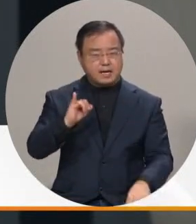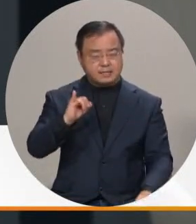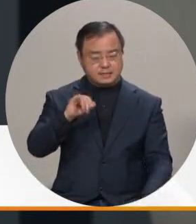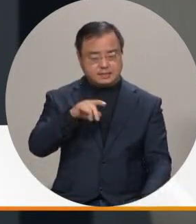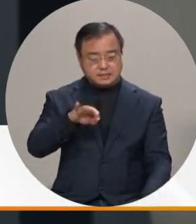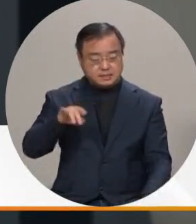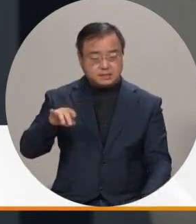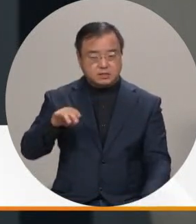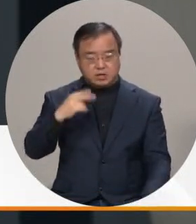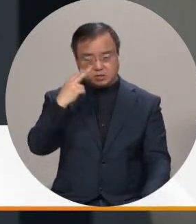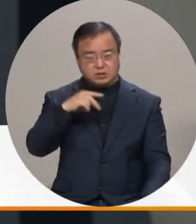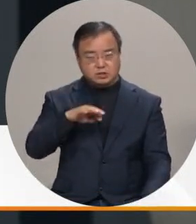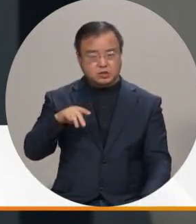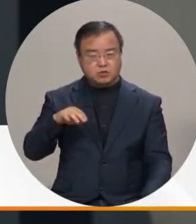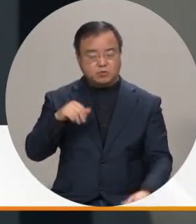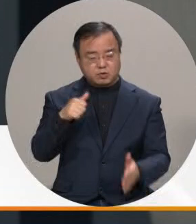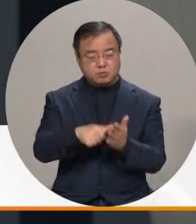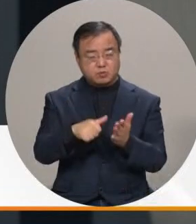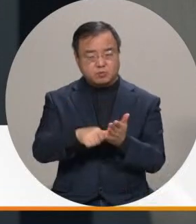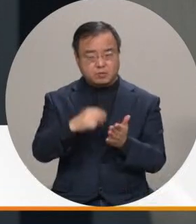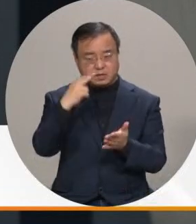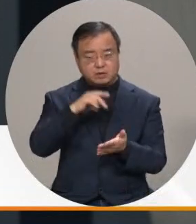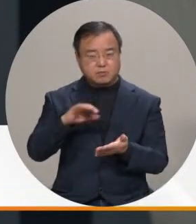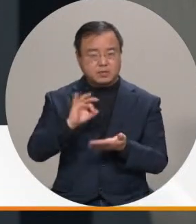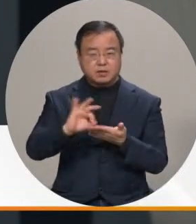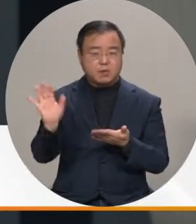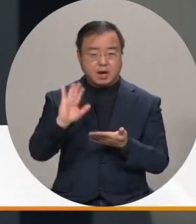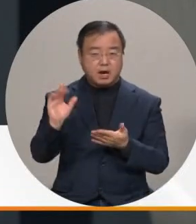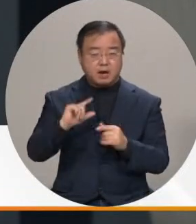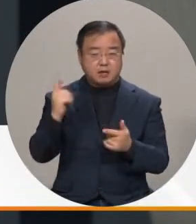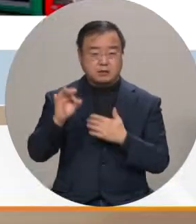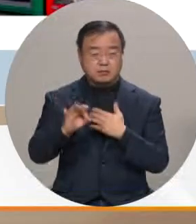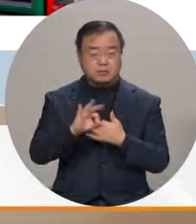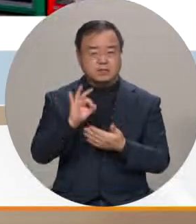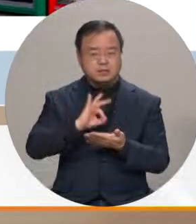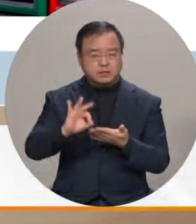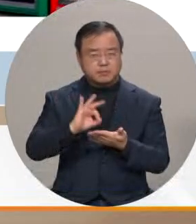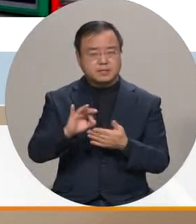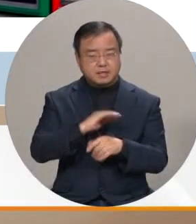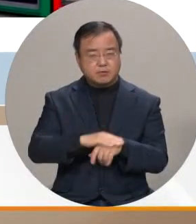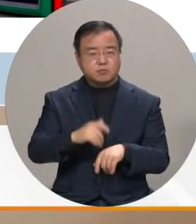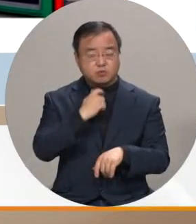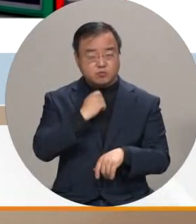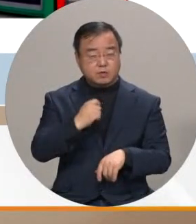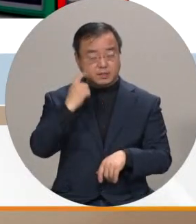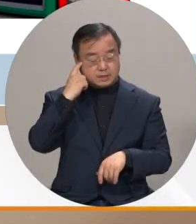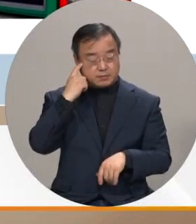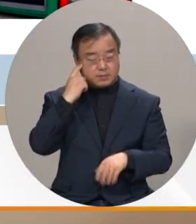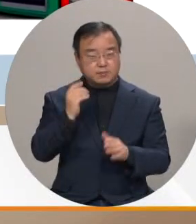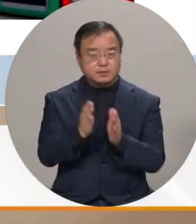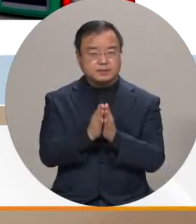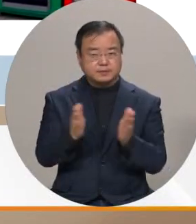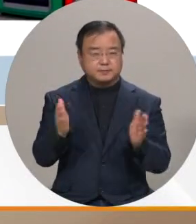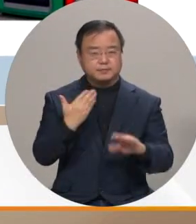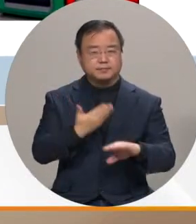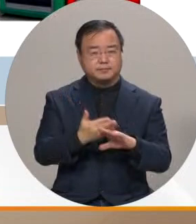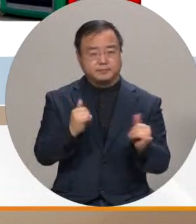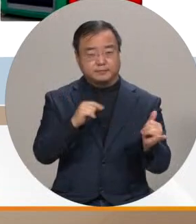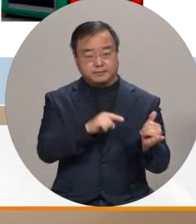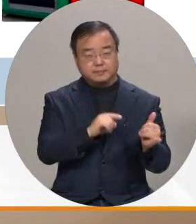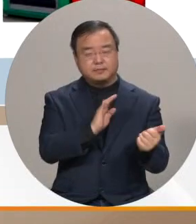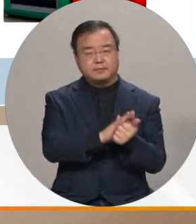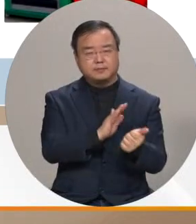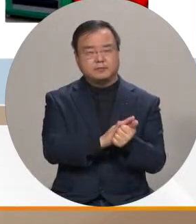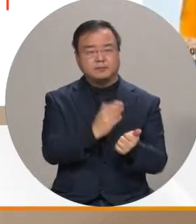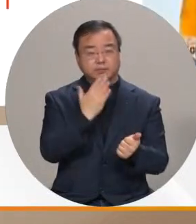쓰여 있지 않네 그럼 잘 쓰여지게 만들어야겠다라고 간단하고 단순하게 시작하게 됐거든요 다른 사람들에게 도움이 될 수